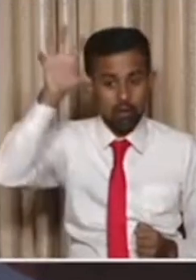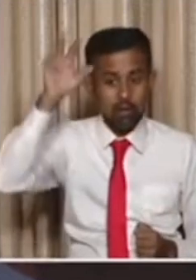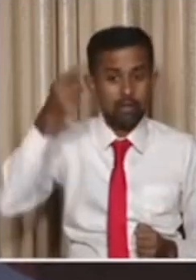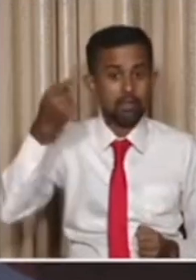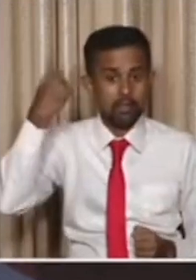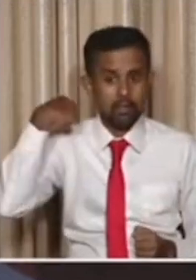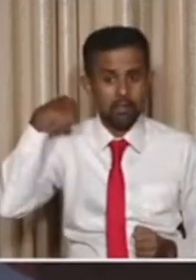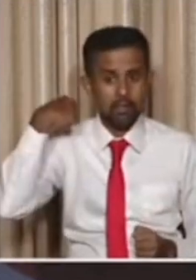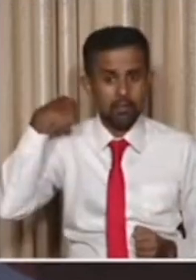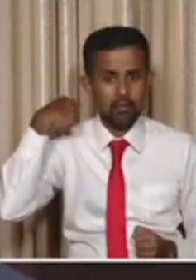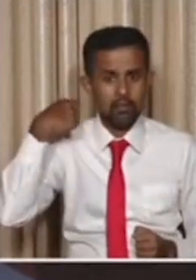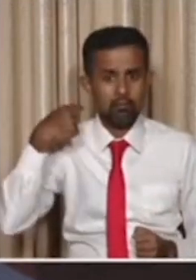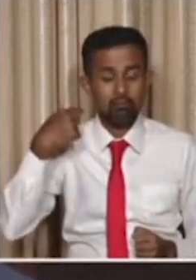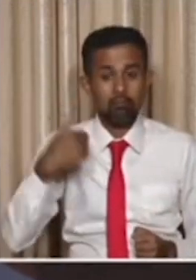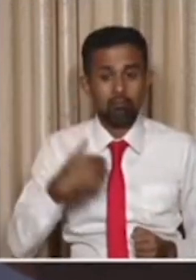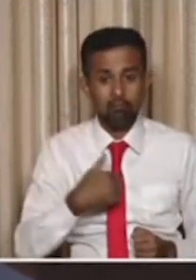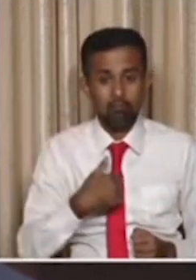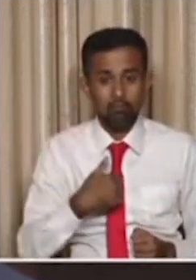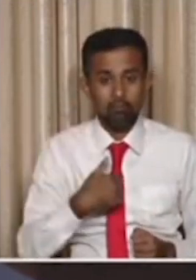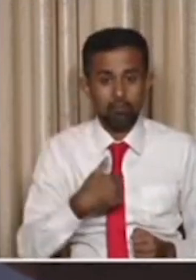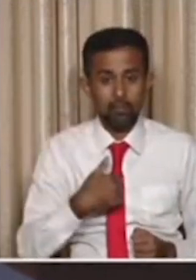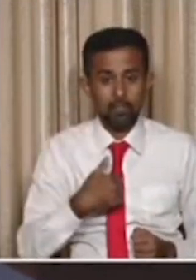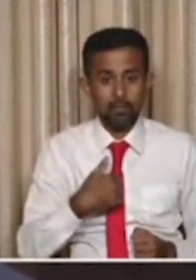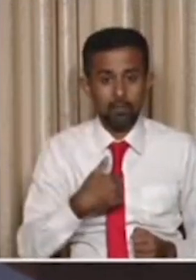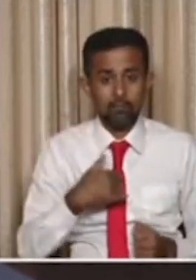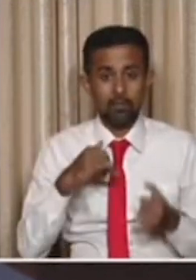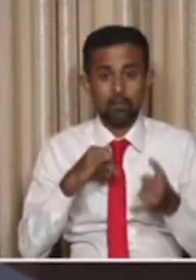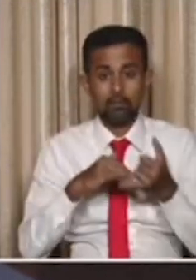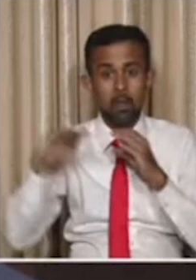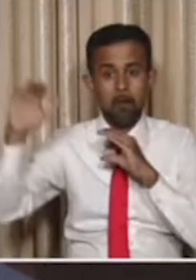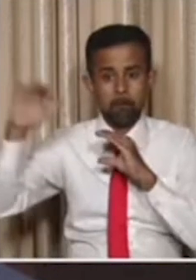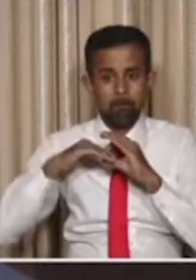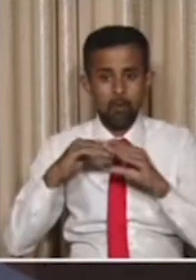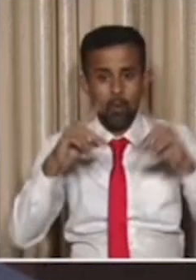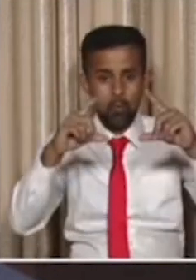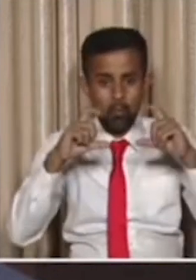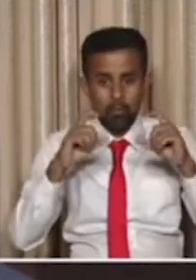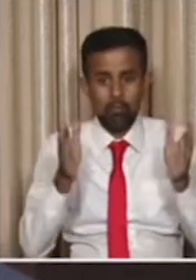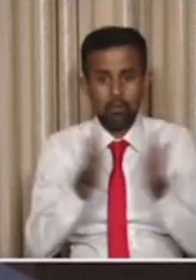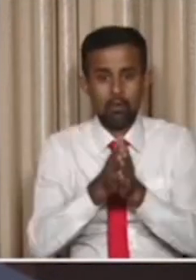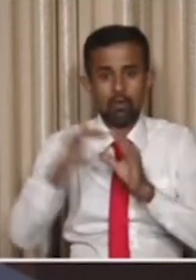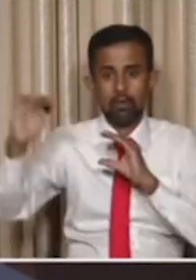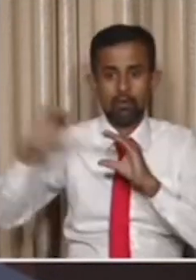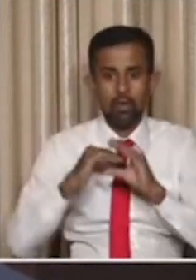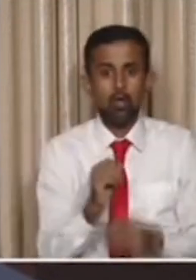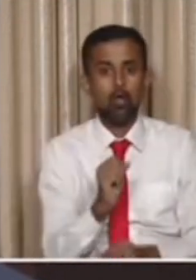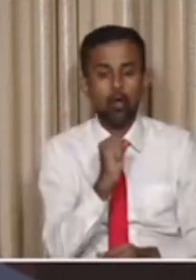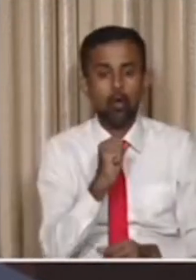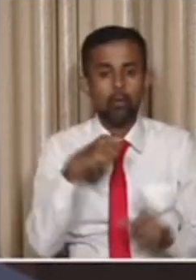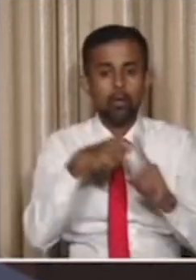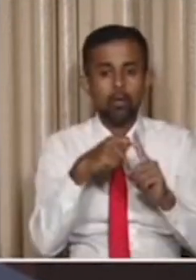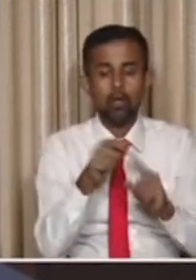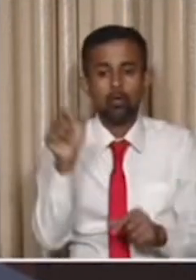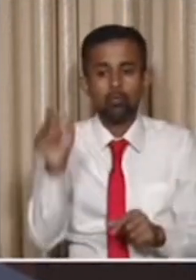ඊයේ මගෙන් ඇවිල්ලා මට එවනවා මේ මෙසේජ් එකක් පින්තූරයක් එක්ක. How can Kanishka Bandara sit